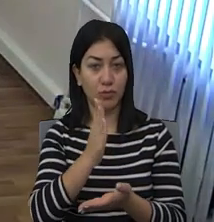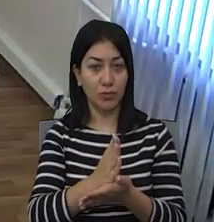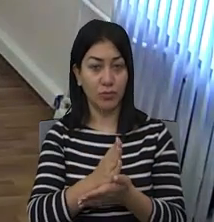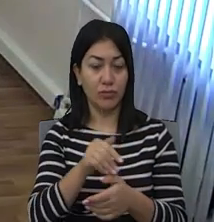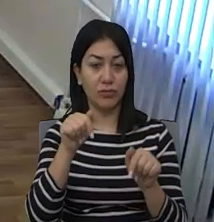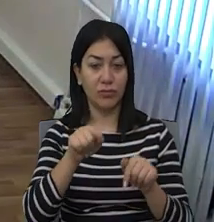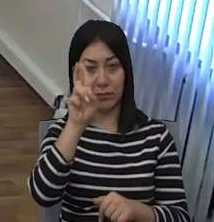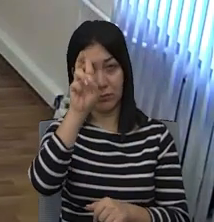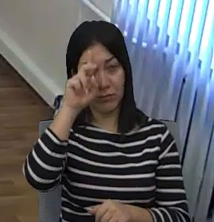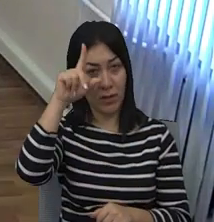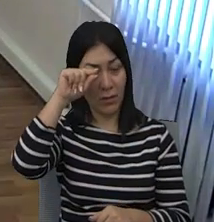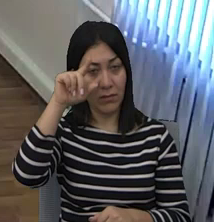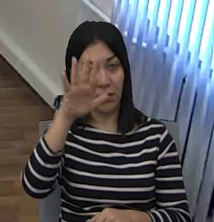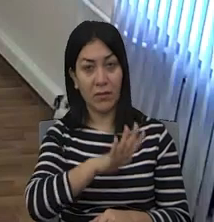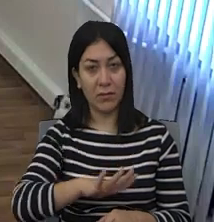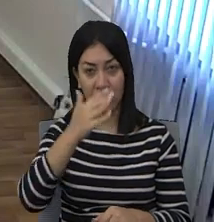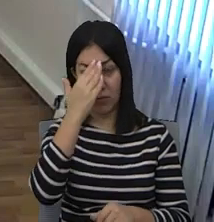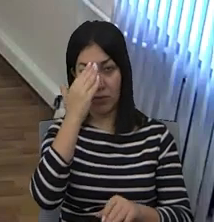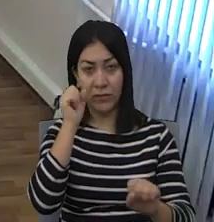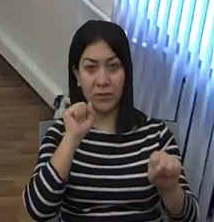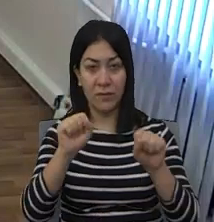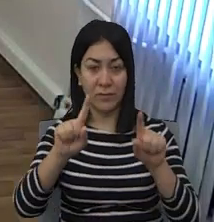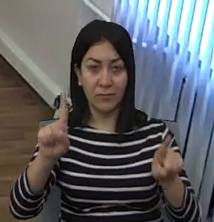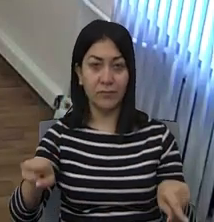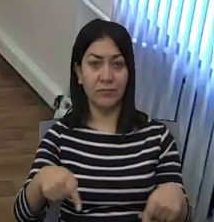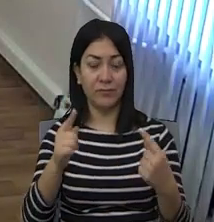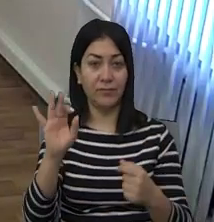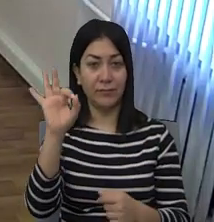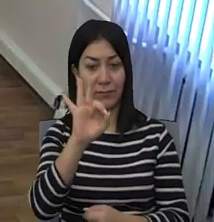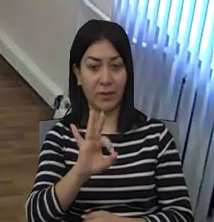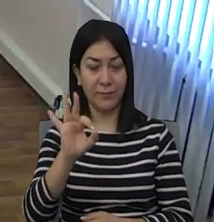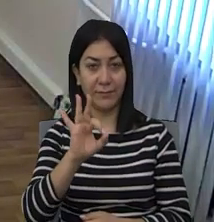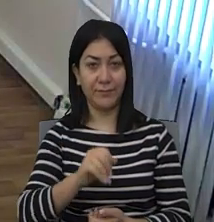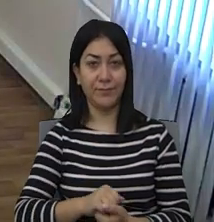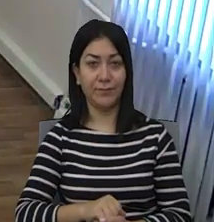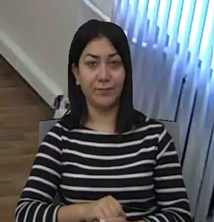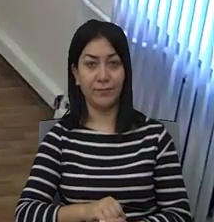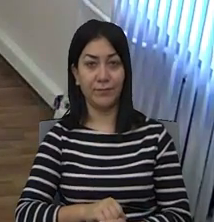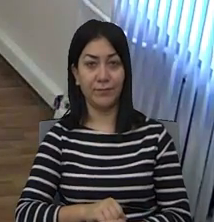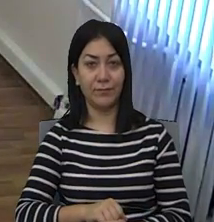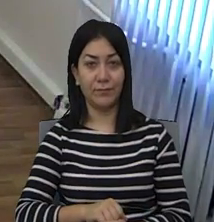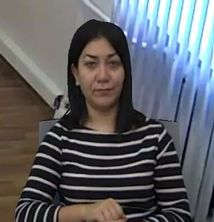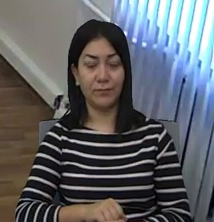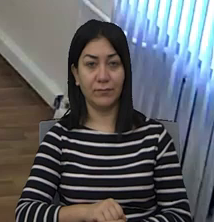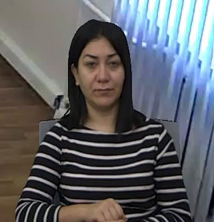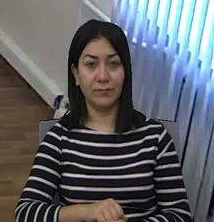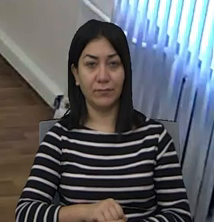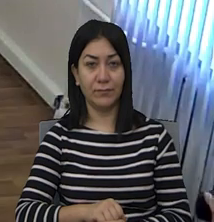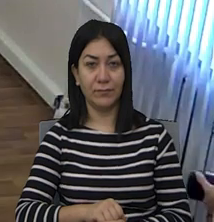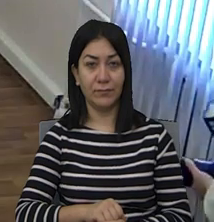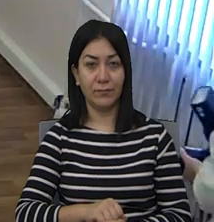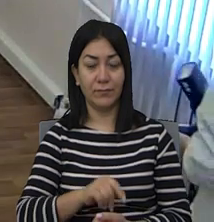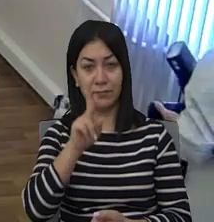երկրի, Հայաստանի ուրեմն ժողովրդավարության կայացման մեջ. In government they develop policies and when in opposition